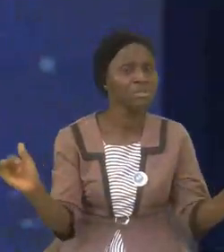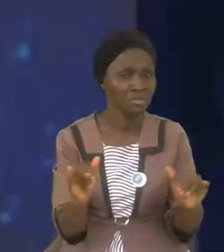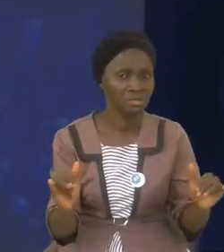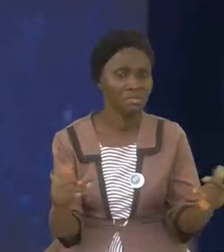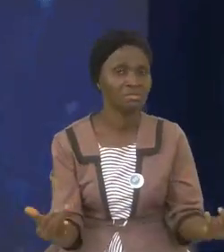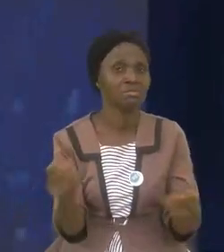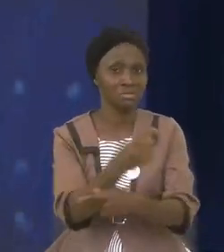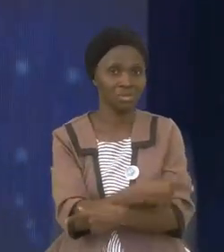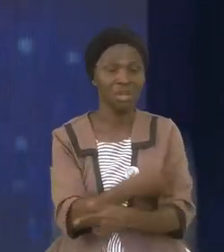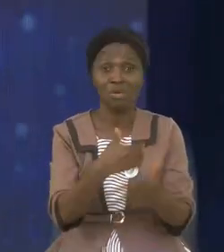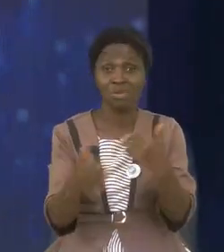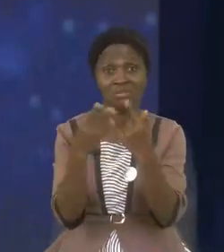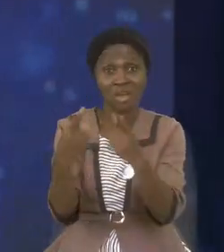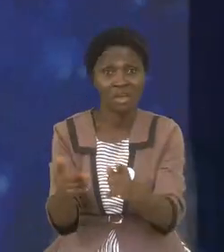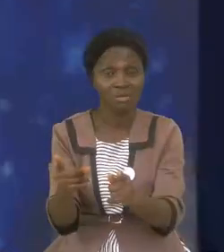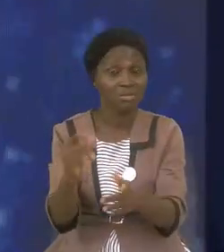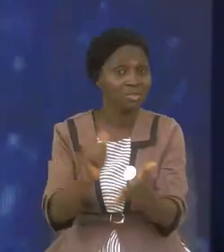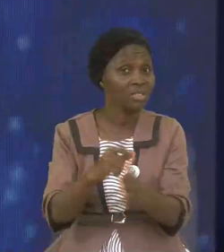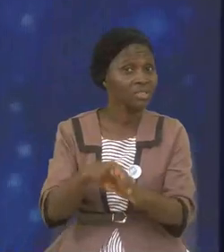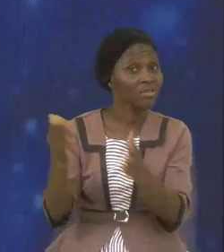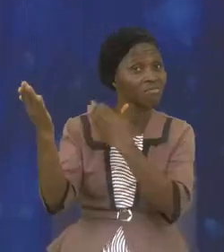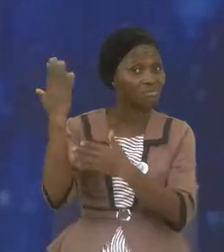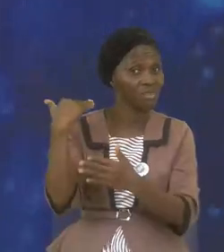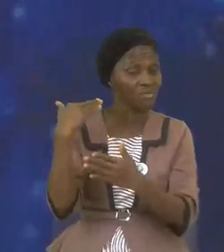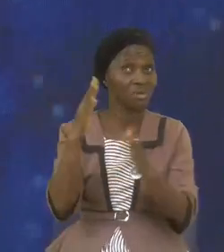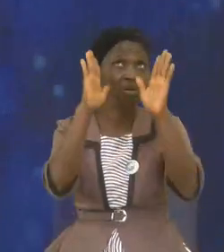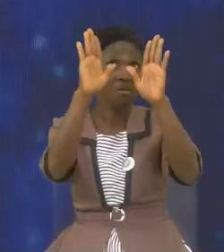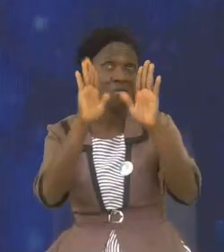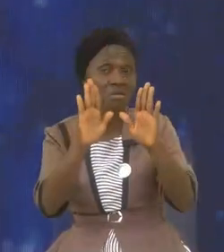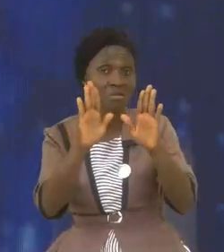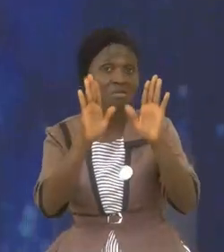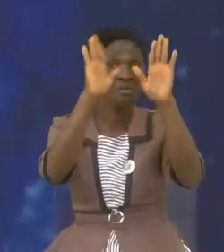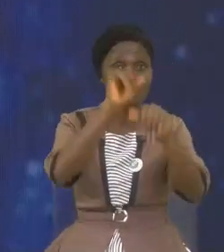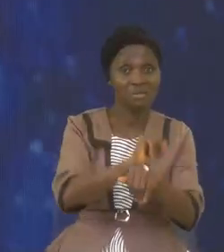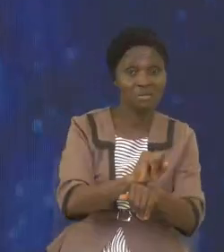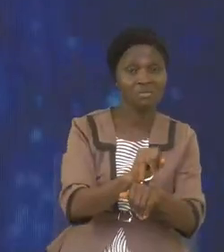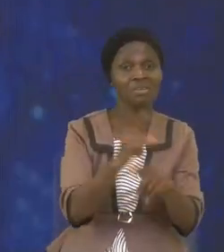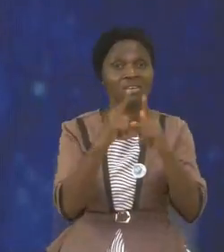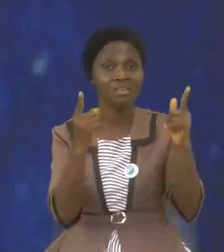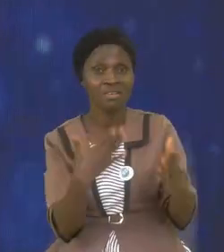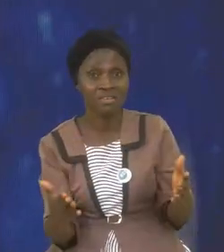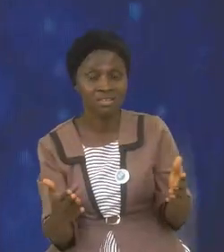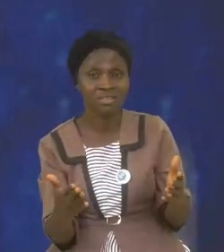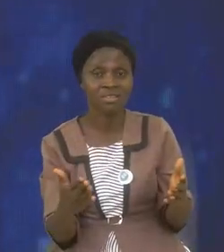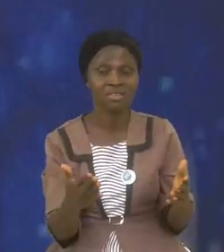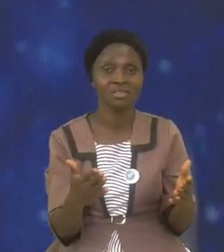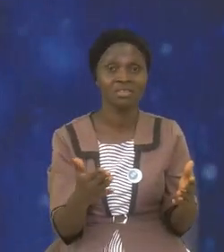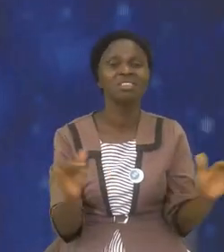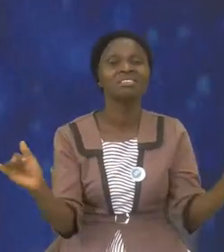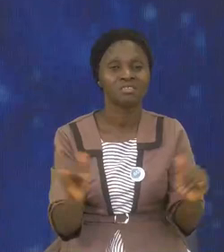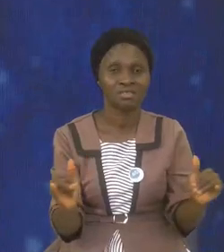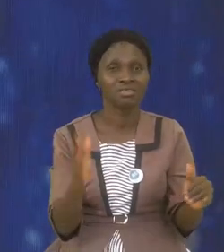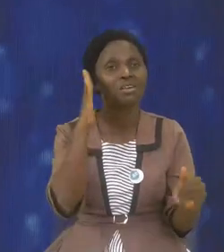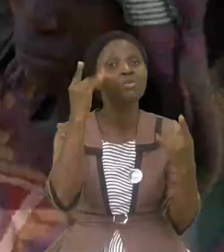c'est de génération en génération. Ce qui était arrivé à l'époque là, les bonnes choses, les choses merveilleuses, les grandes choses, les